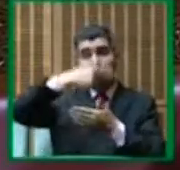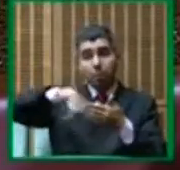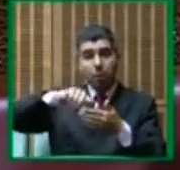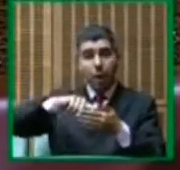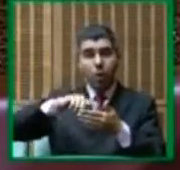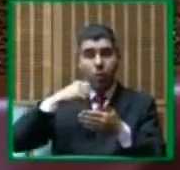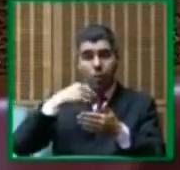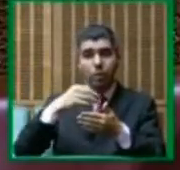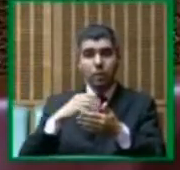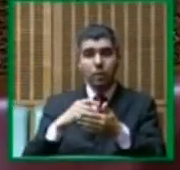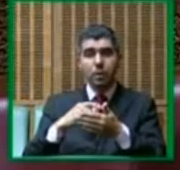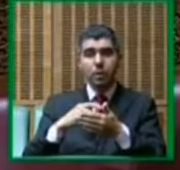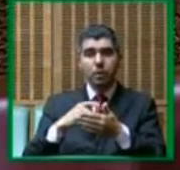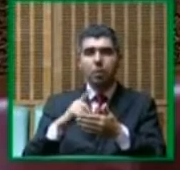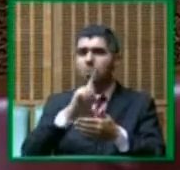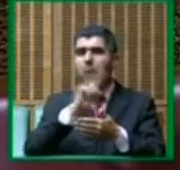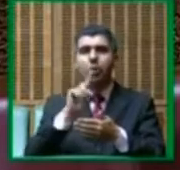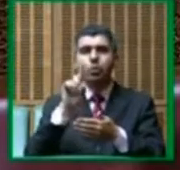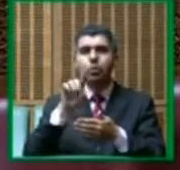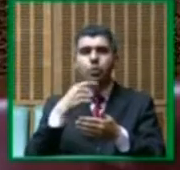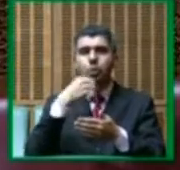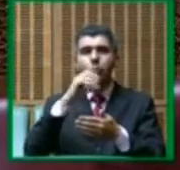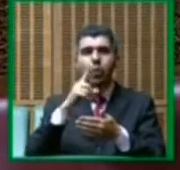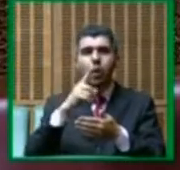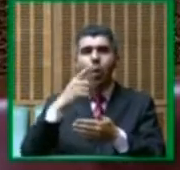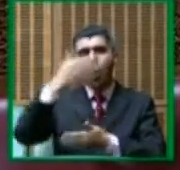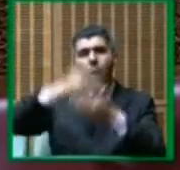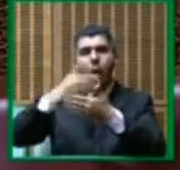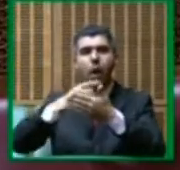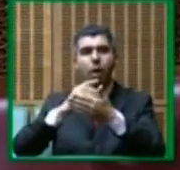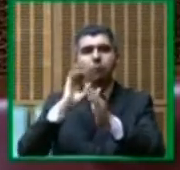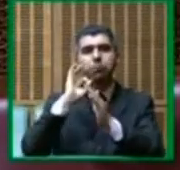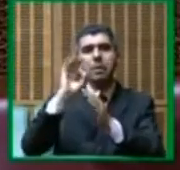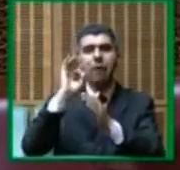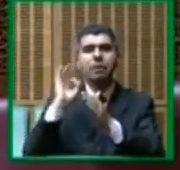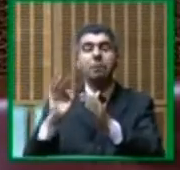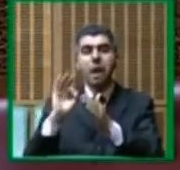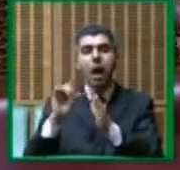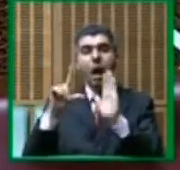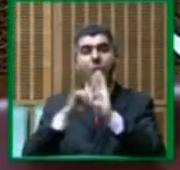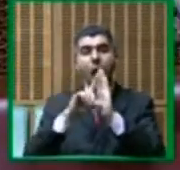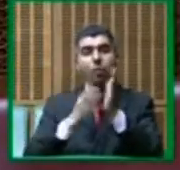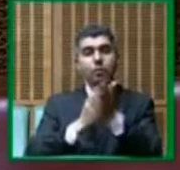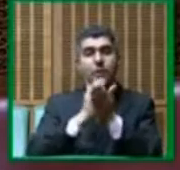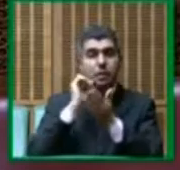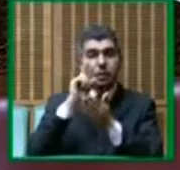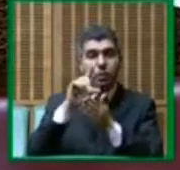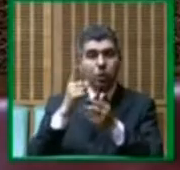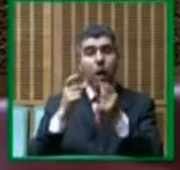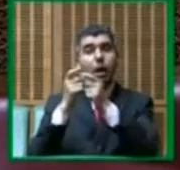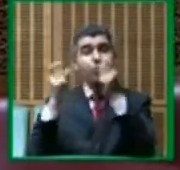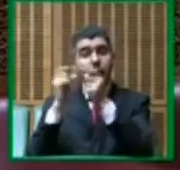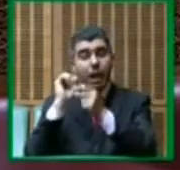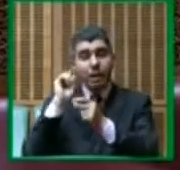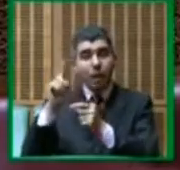حدود الساعه ما عندهاش تعريفه محدده محينه، لان احنا تنشكيو ما تيطبقوش حتى هما تيشكيو.